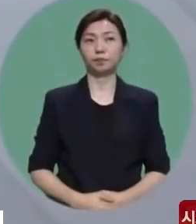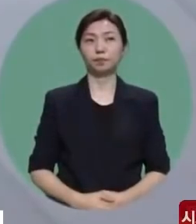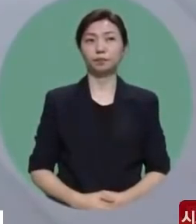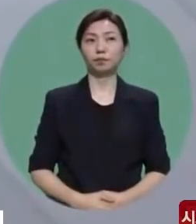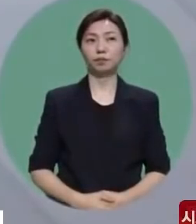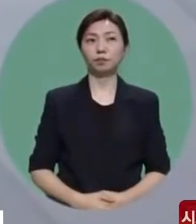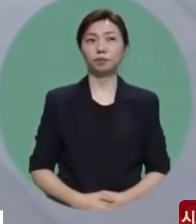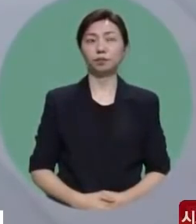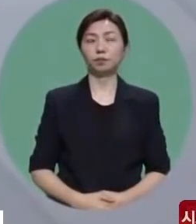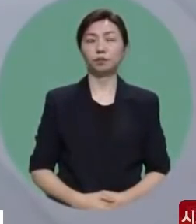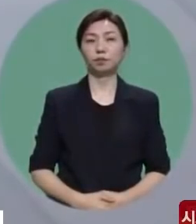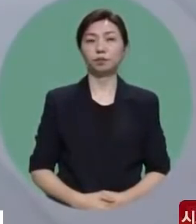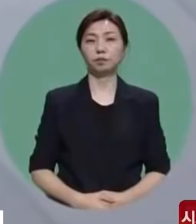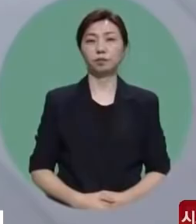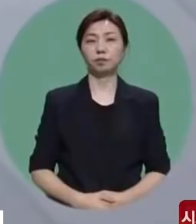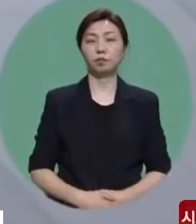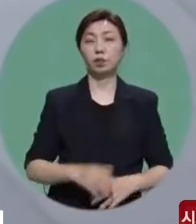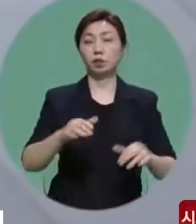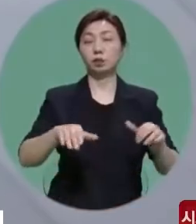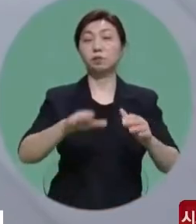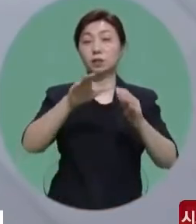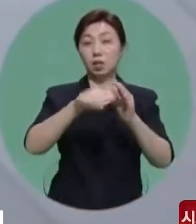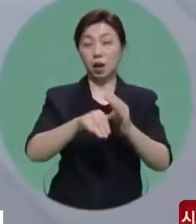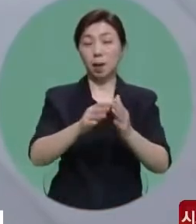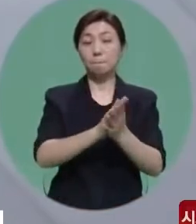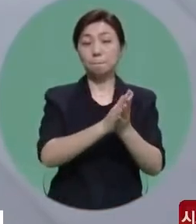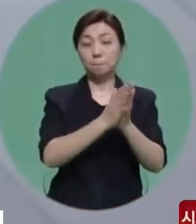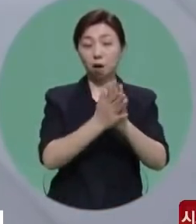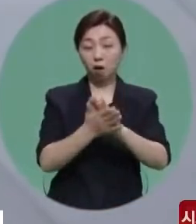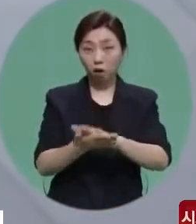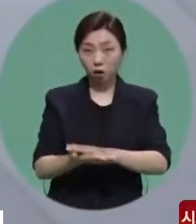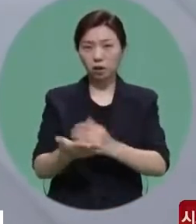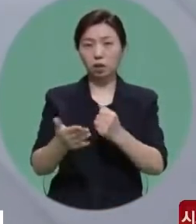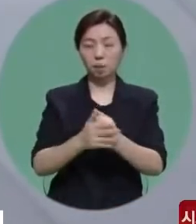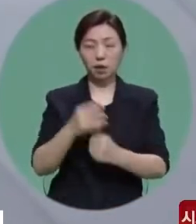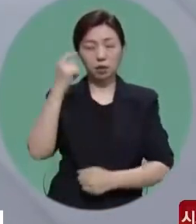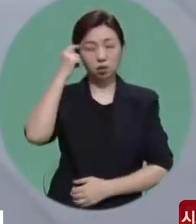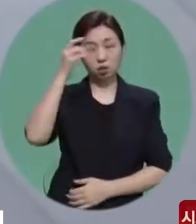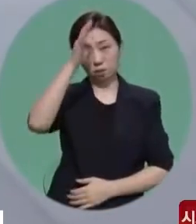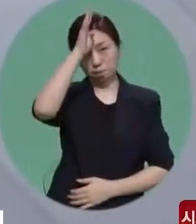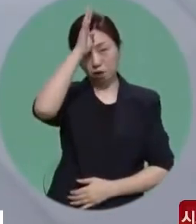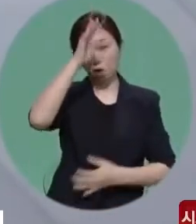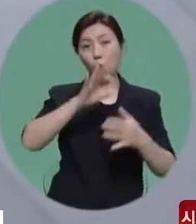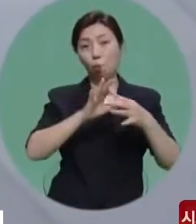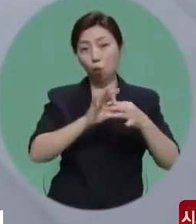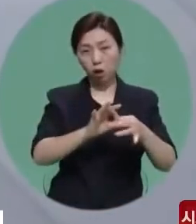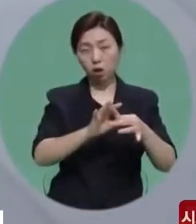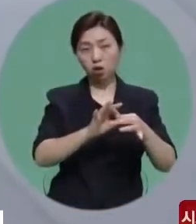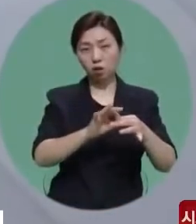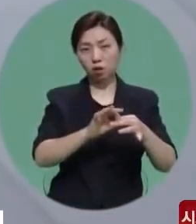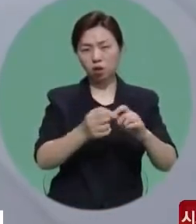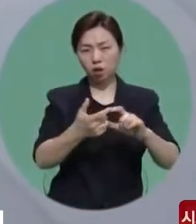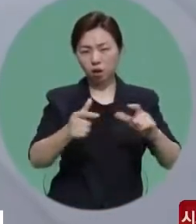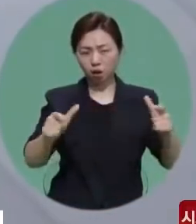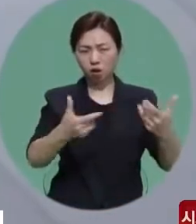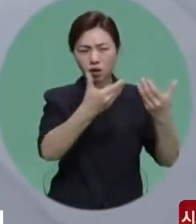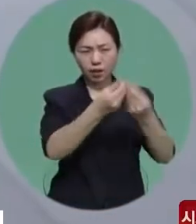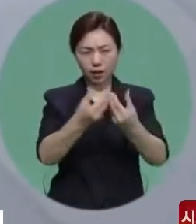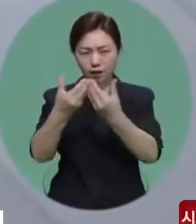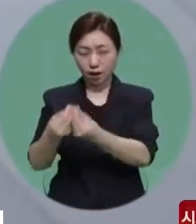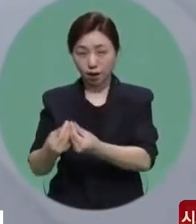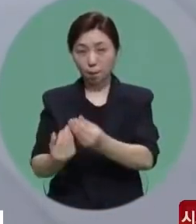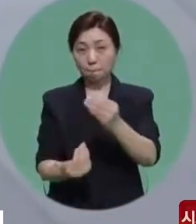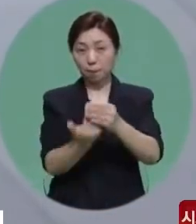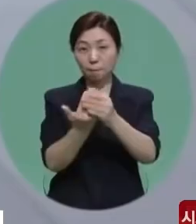시대가 이제 바뀜에 따라서 사실 정신병 과 관련된 일은 많은 사례들이 지금 나오고